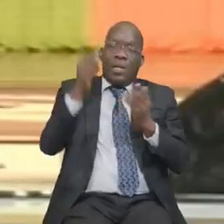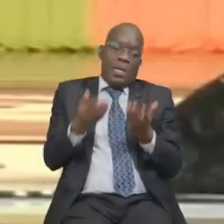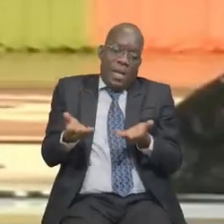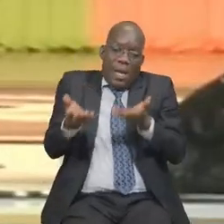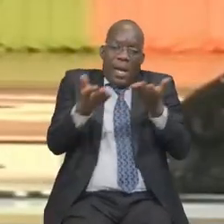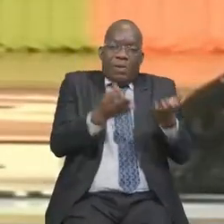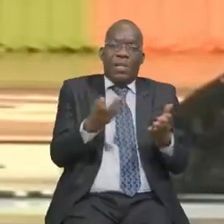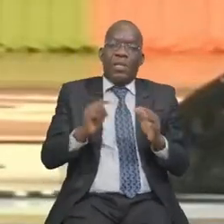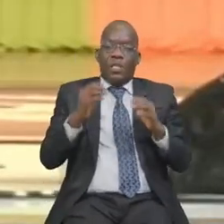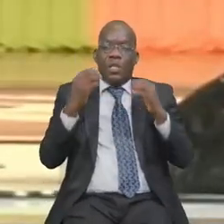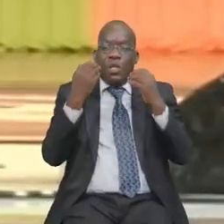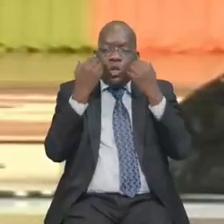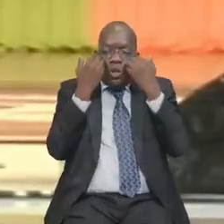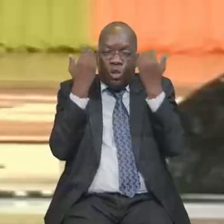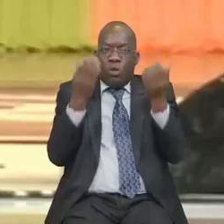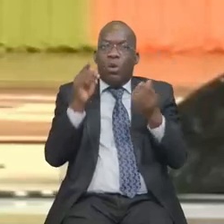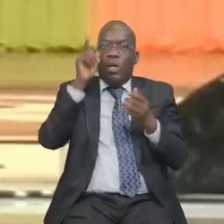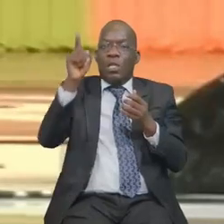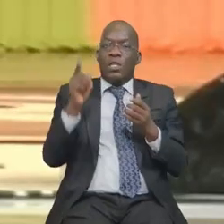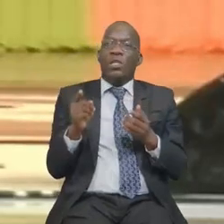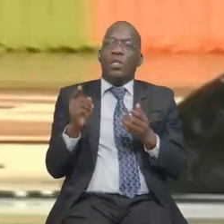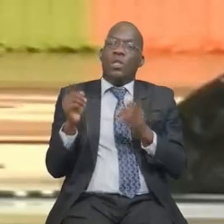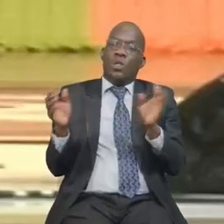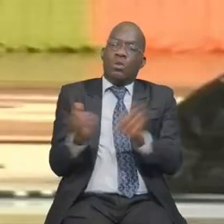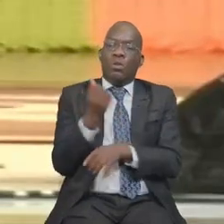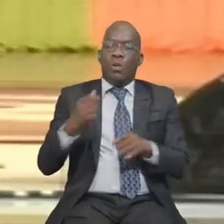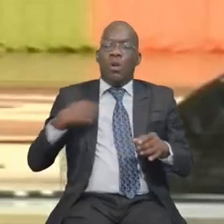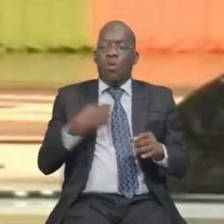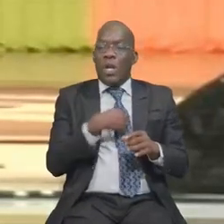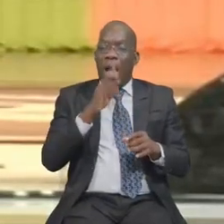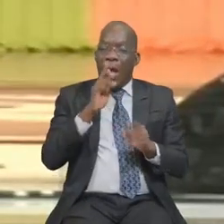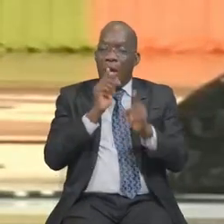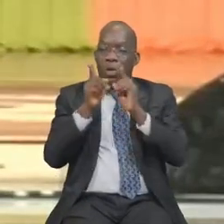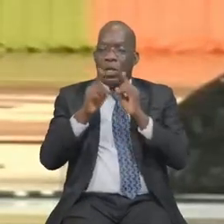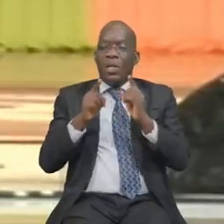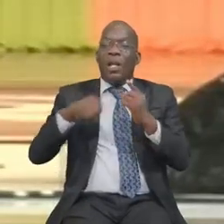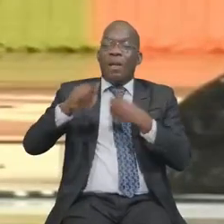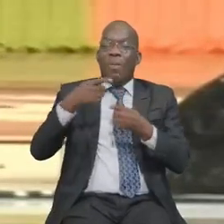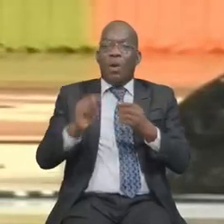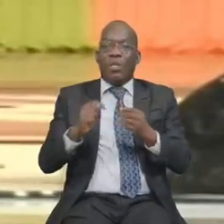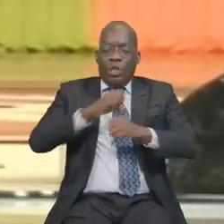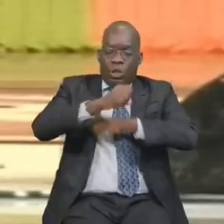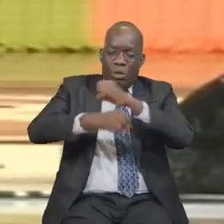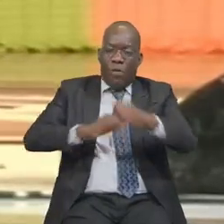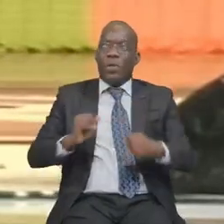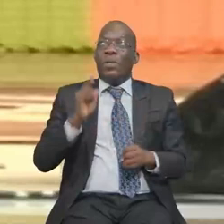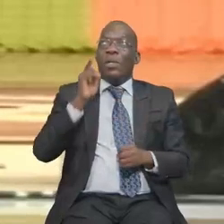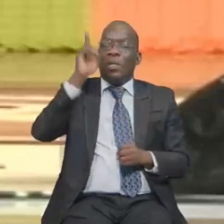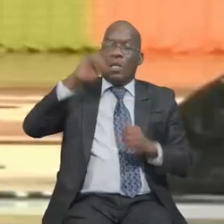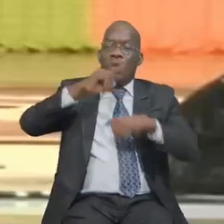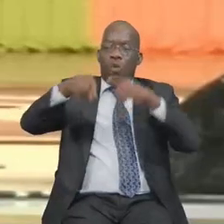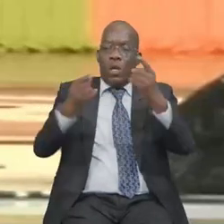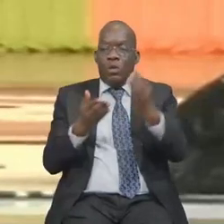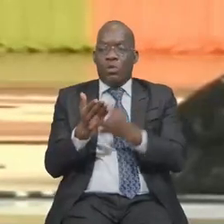Le chagrin qu'il a enduré, nous parlons de la souffrance qu'il a endurée. Nous